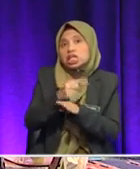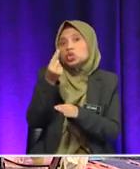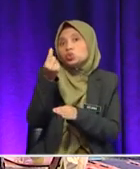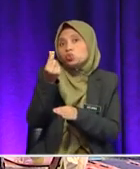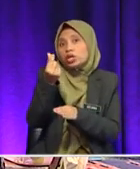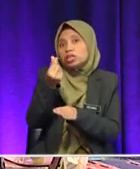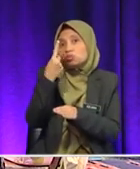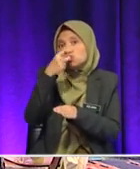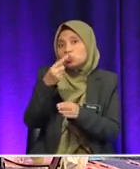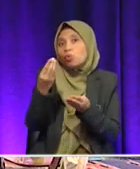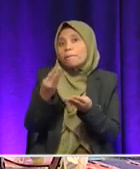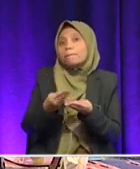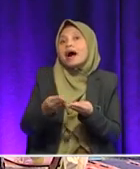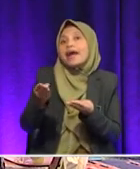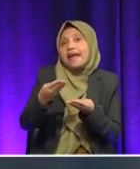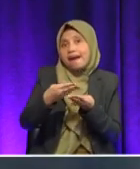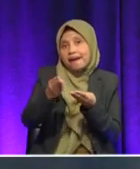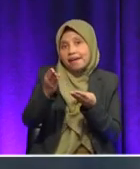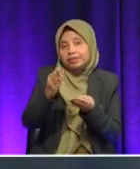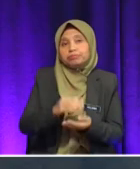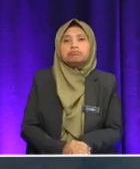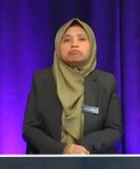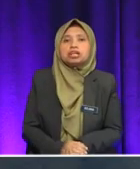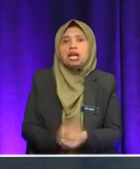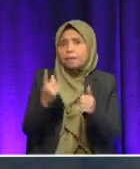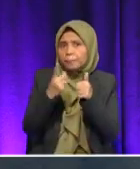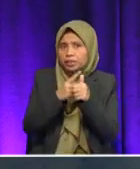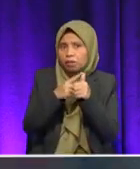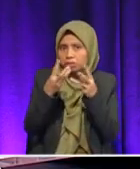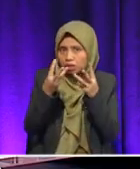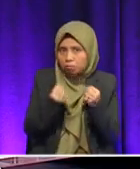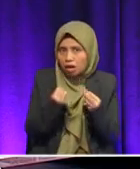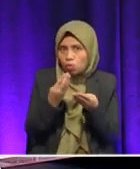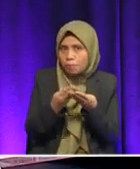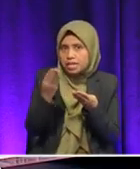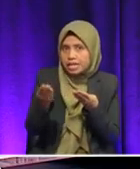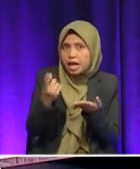yang pertama sekali Mungkin saya nak beli apa ya hilang